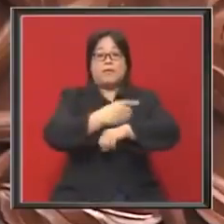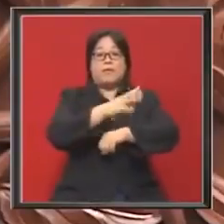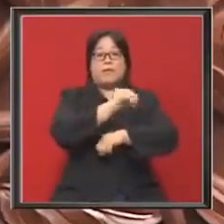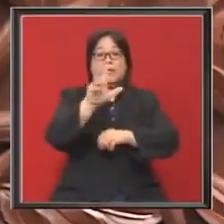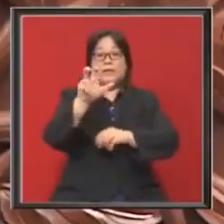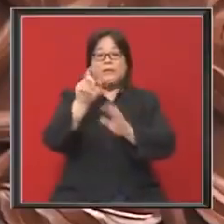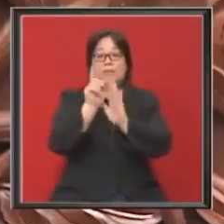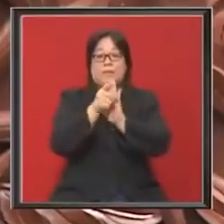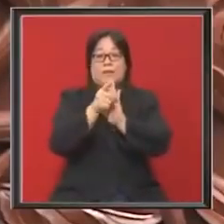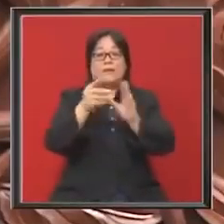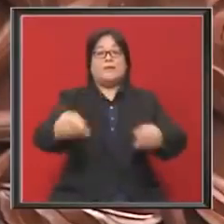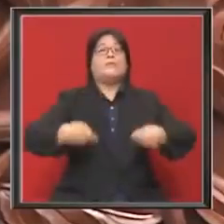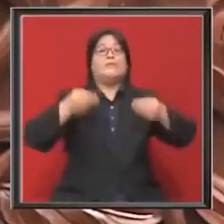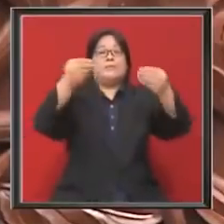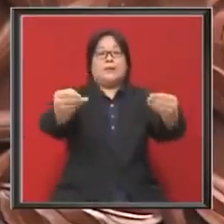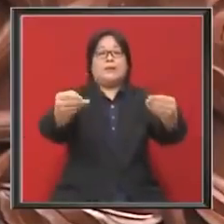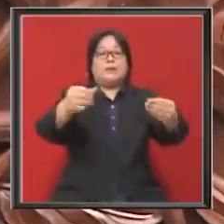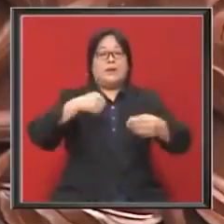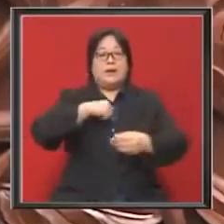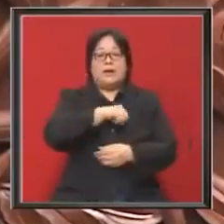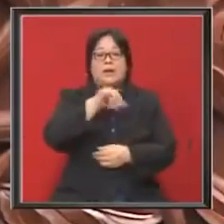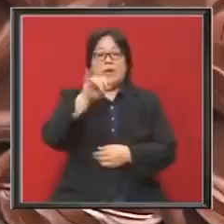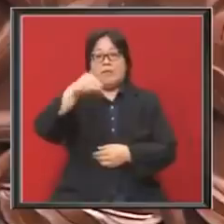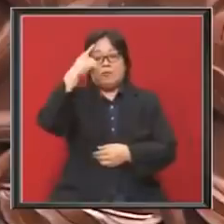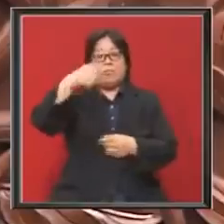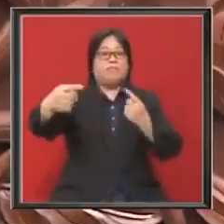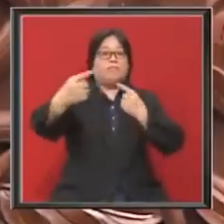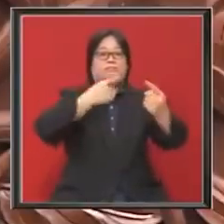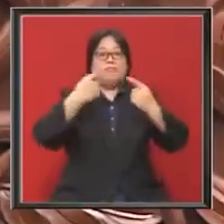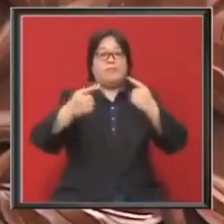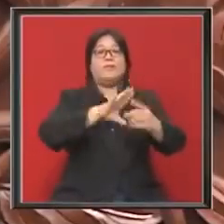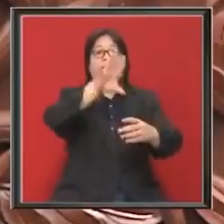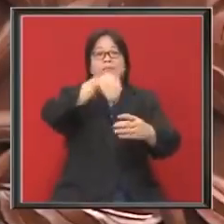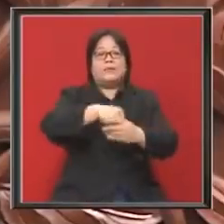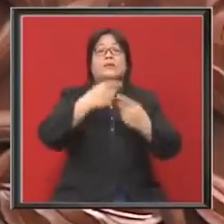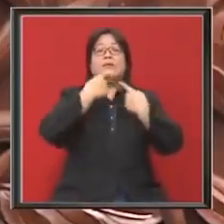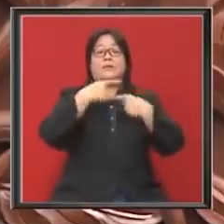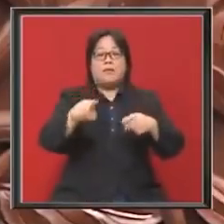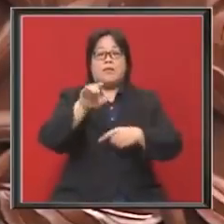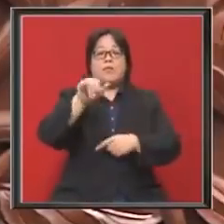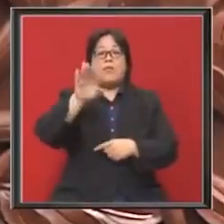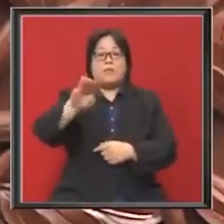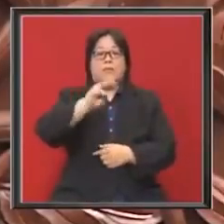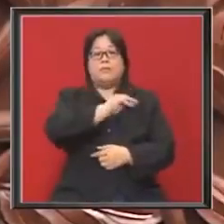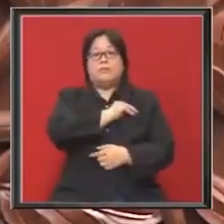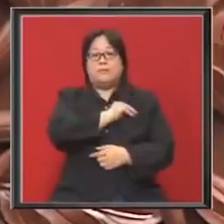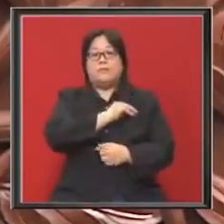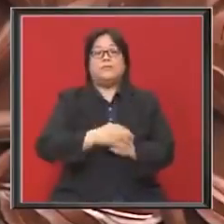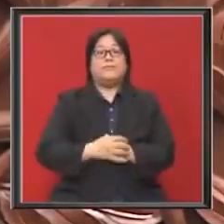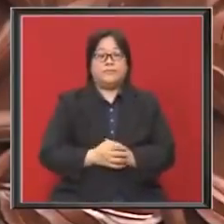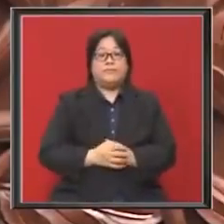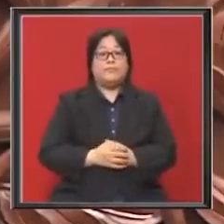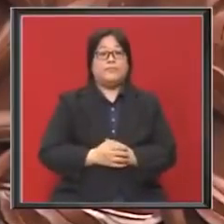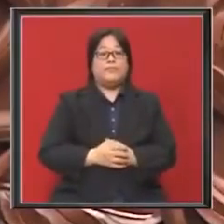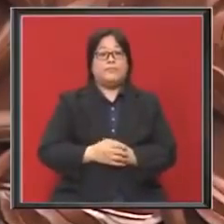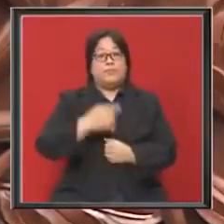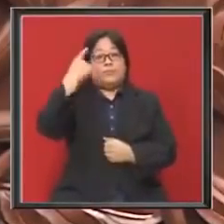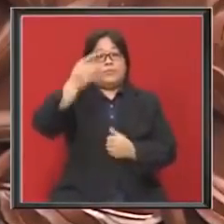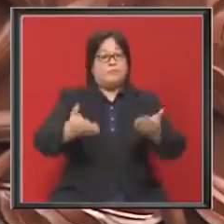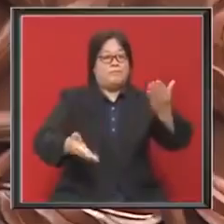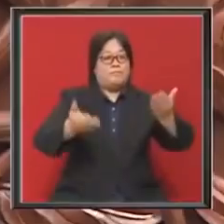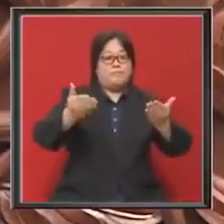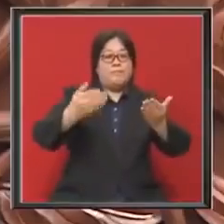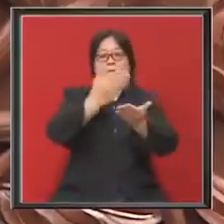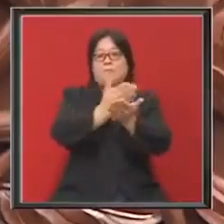30 menit diperuntukkan oleh al-alim Rachman untuk membahas termasuk jawaban oleh wifi wifi menteri dalam